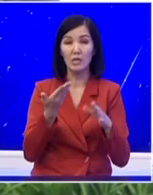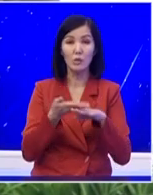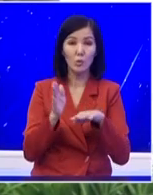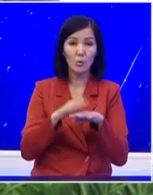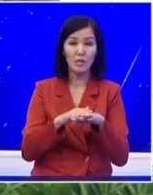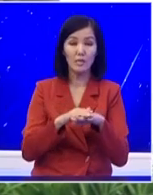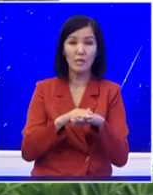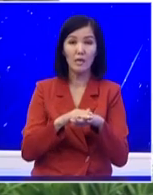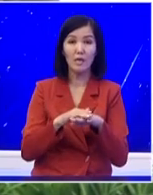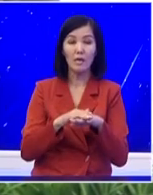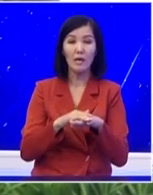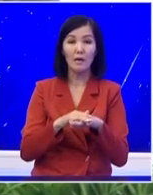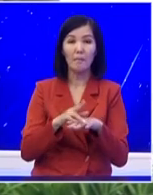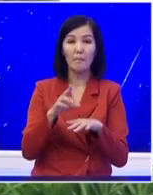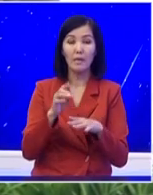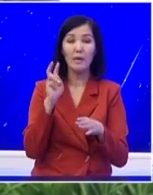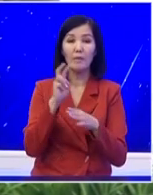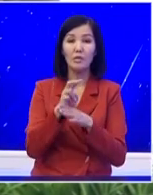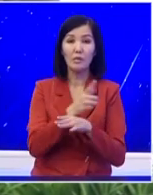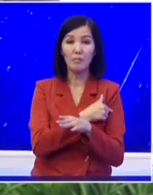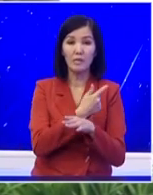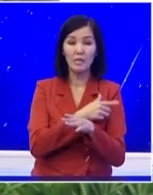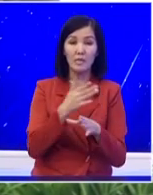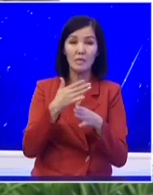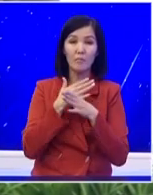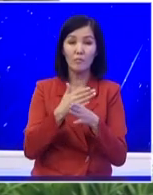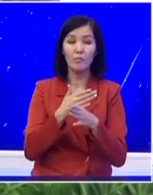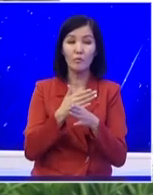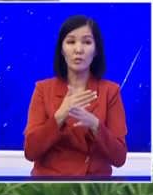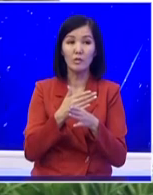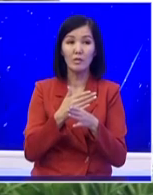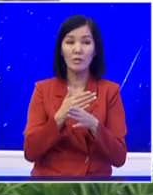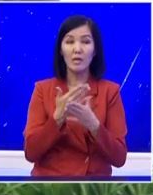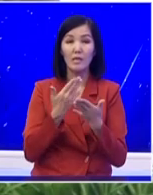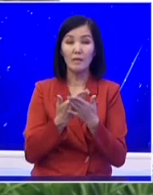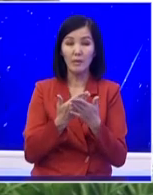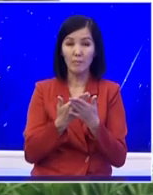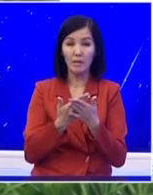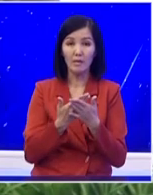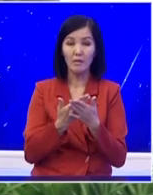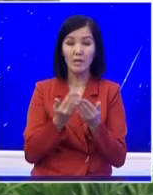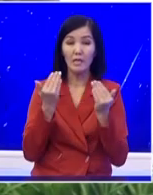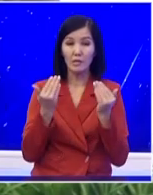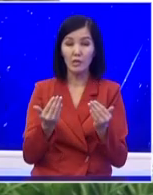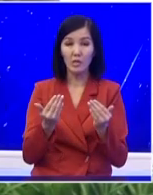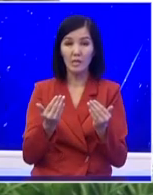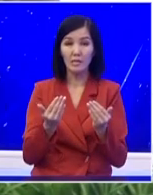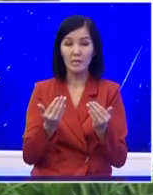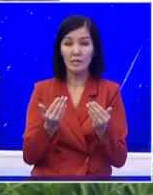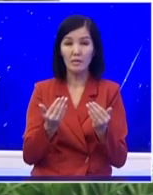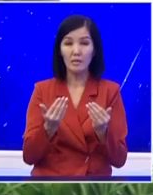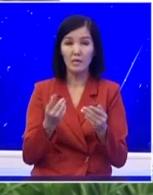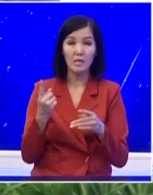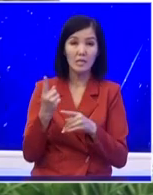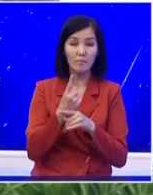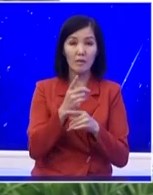трудности при обращении за медицинской помощью для таких граждан. И мы ожидаем, что данные после запуска с